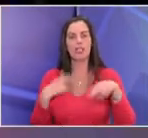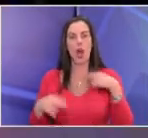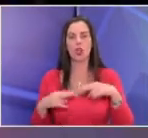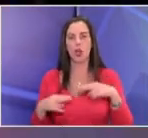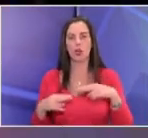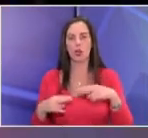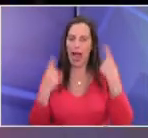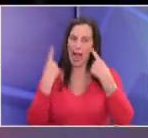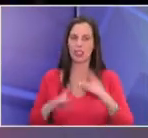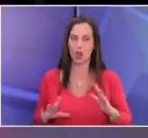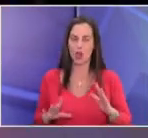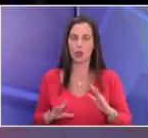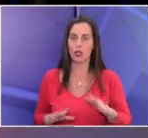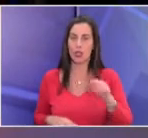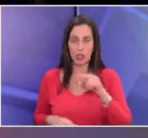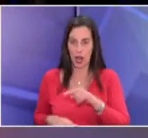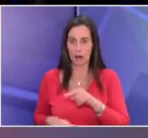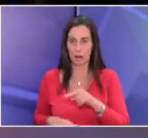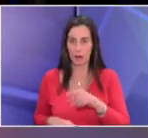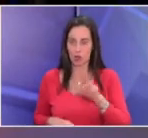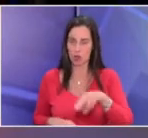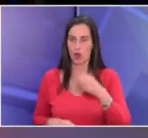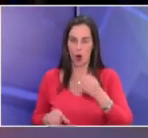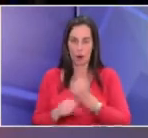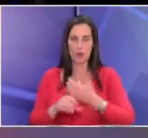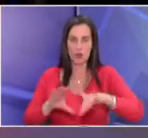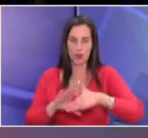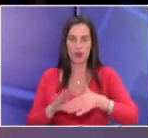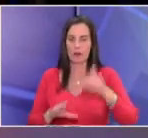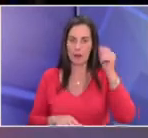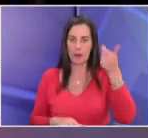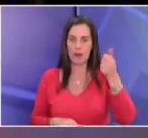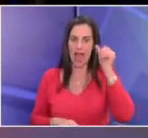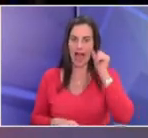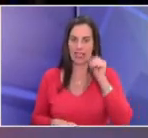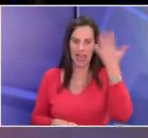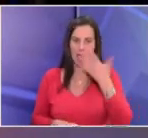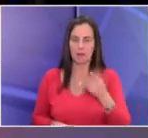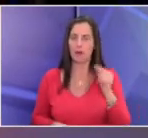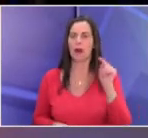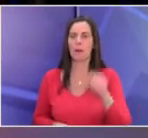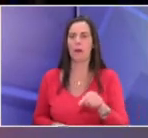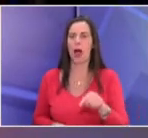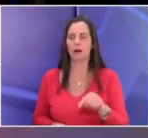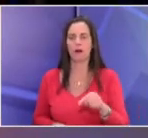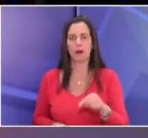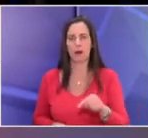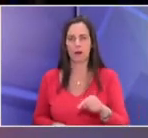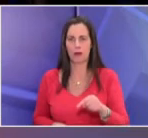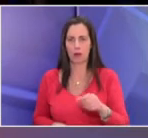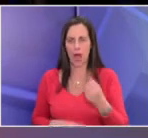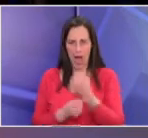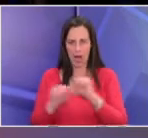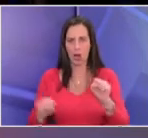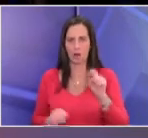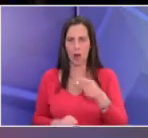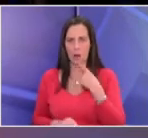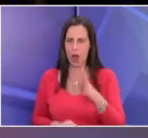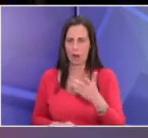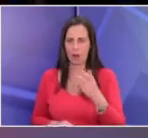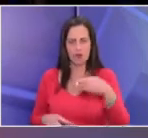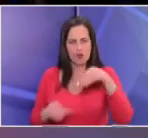הילדים, שירגיעו אותם, משהו, זה משהו, אנחנו מקבלים את זה, כאילו תופעה טבע, אחר כך פלא שאנשים גדלים להיות מבוגרים עליהם. אין מערכת חינוך. אבל אנחנו חברים.